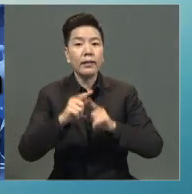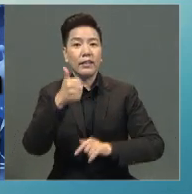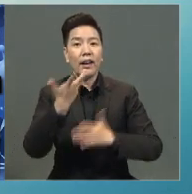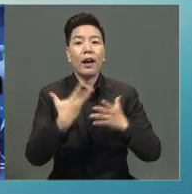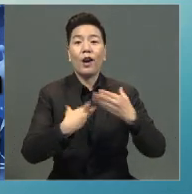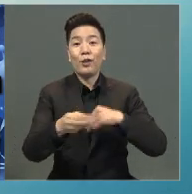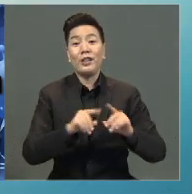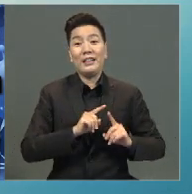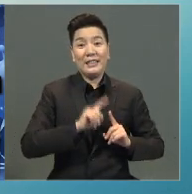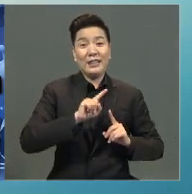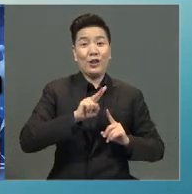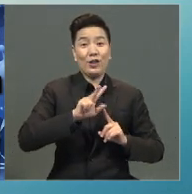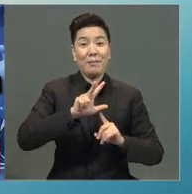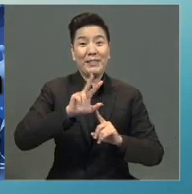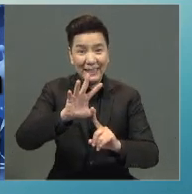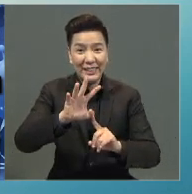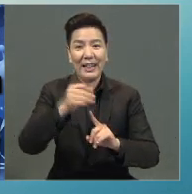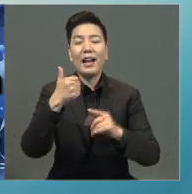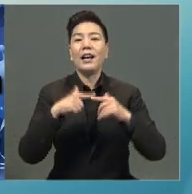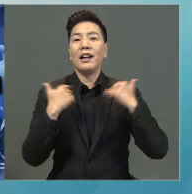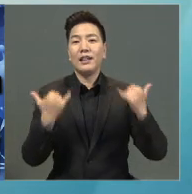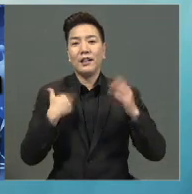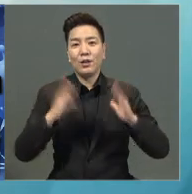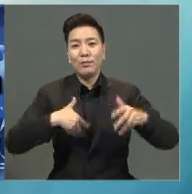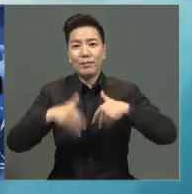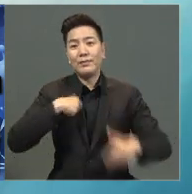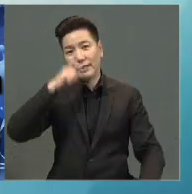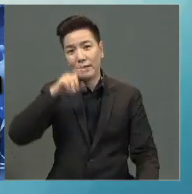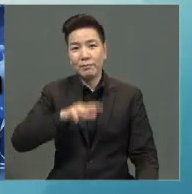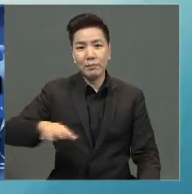ต่างๆระยะที่1 2 3 4เพื่อให้พี่น้องประชาชนเนี่ยมีความปลอดภัย